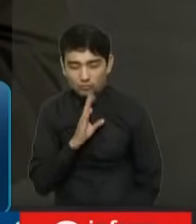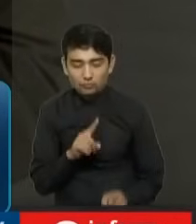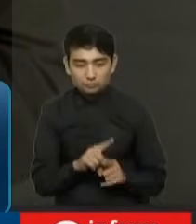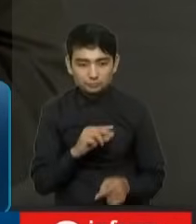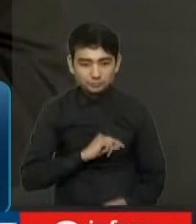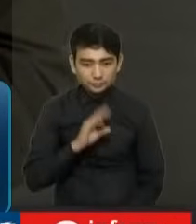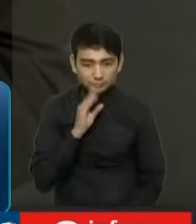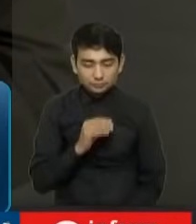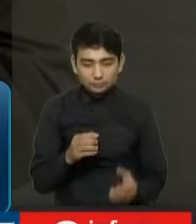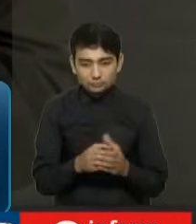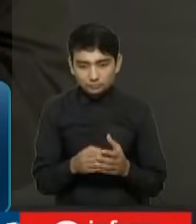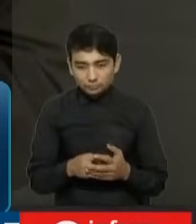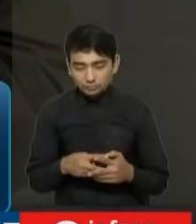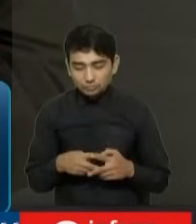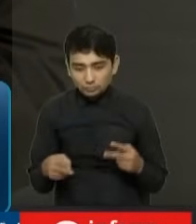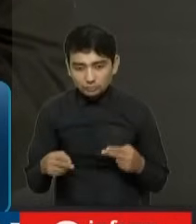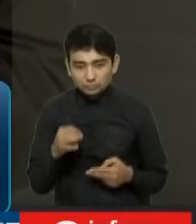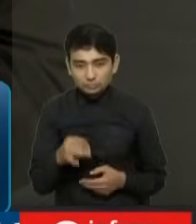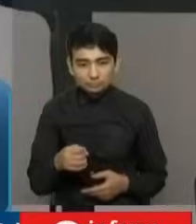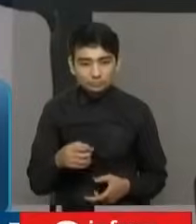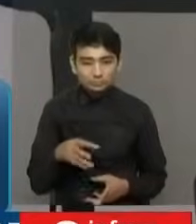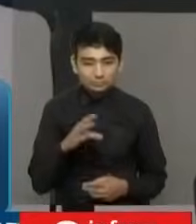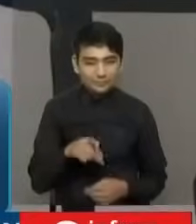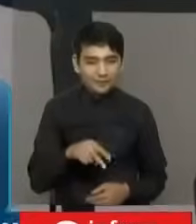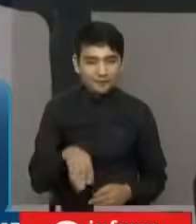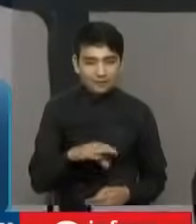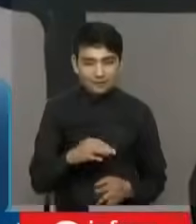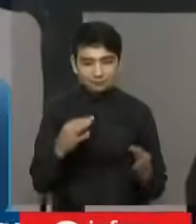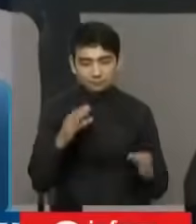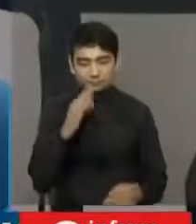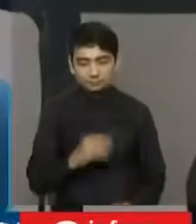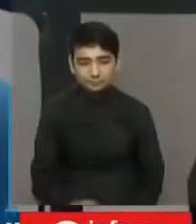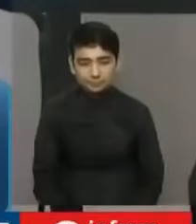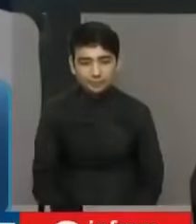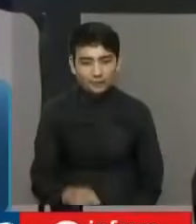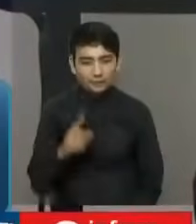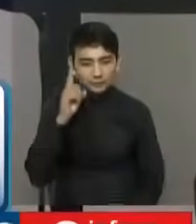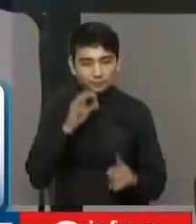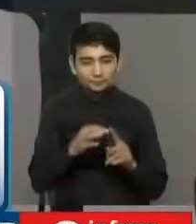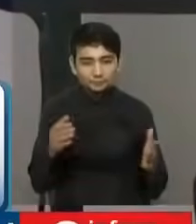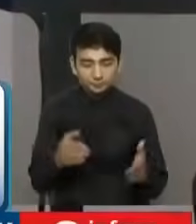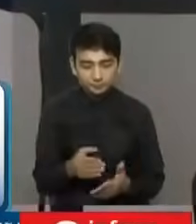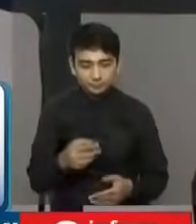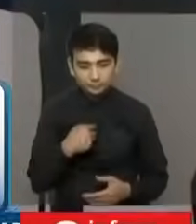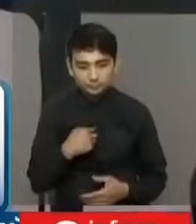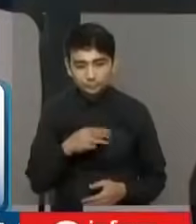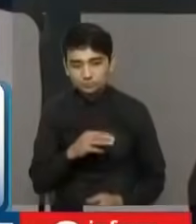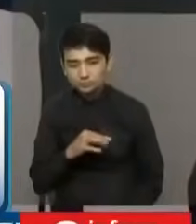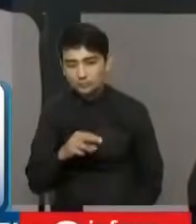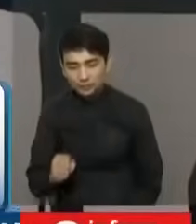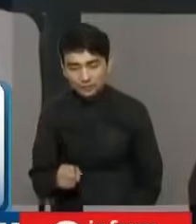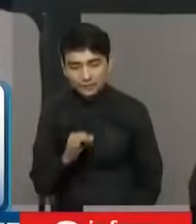приверженность компании к равенству и возможности для всех. Миссия Toyota Академии заключается в том, чтобы